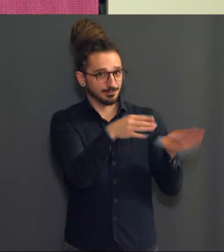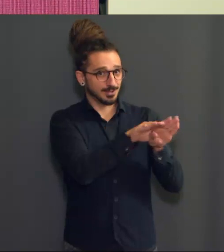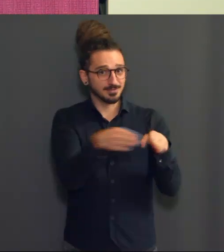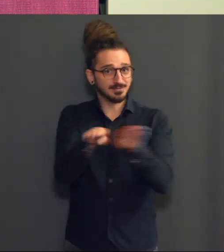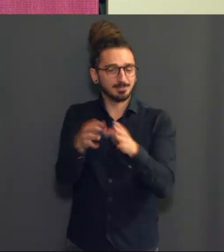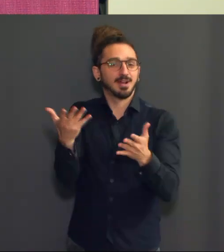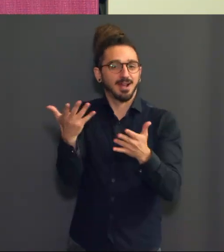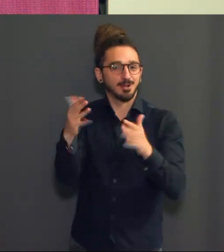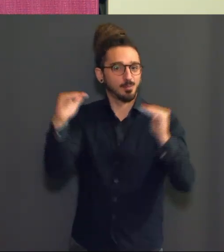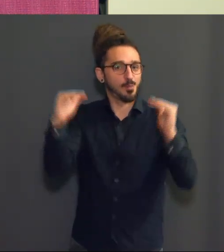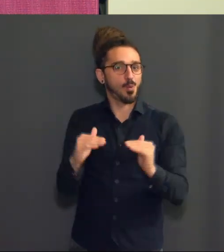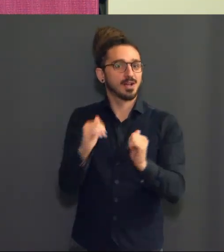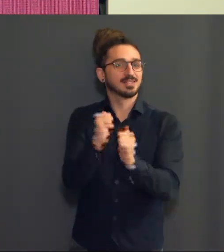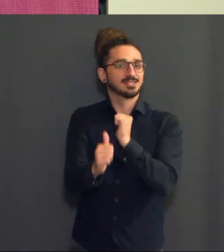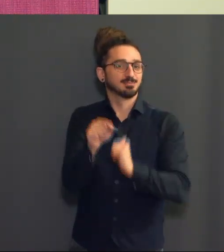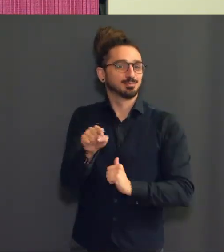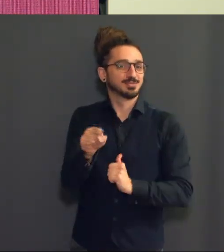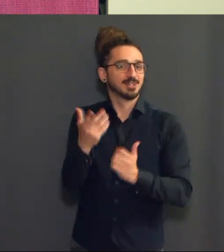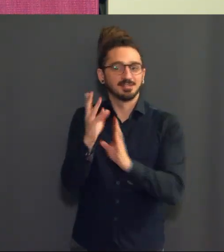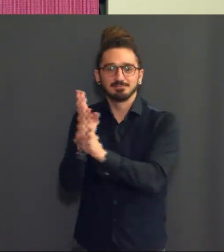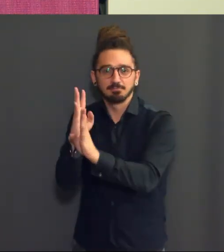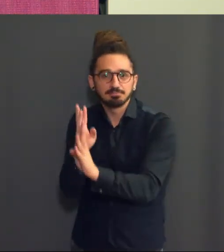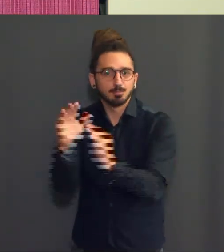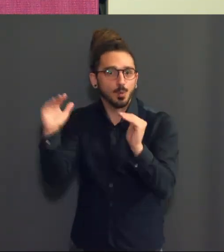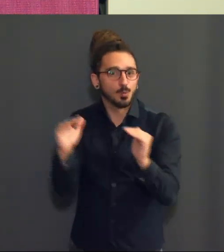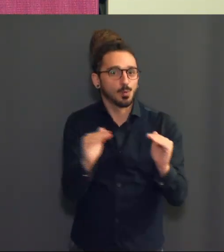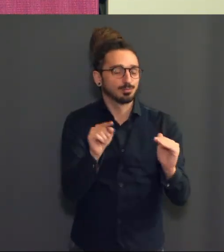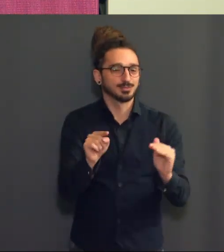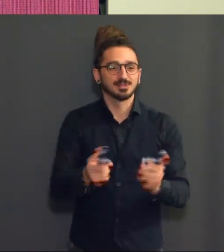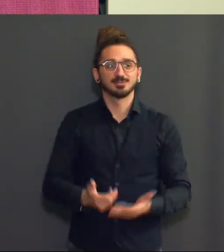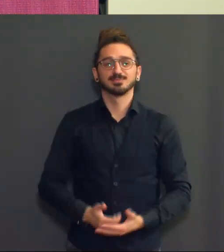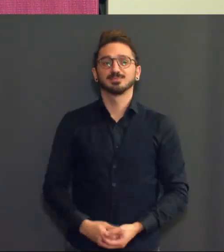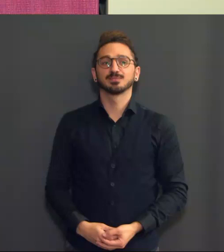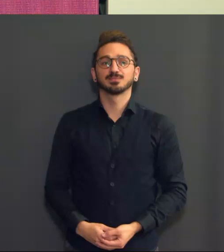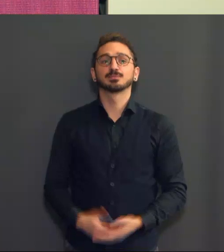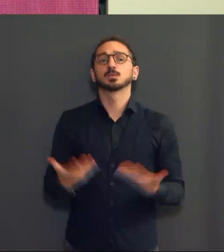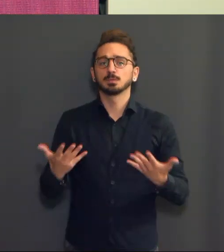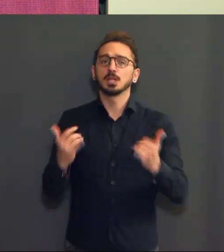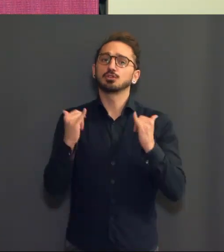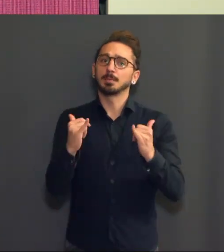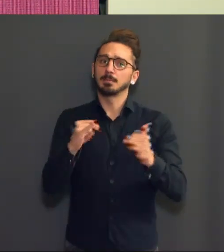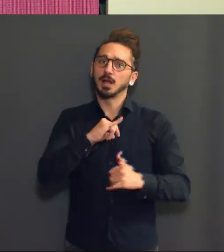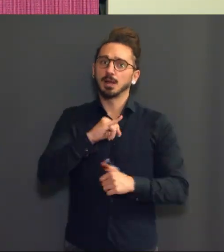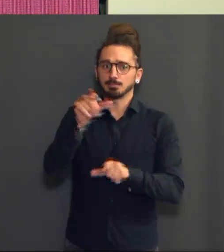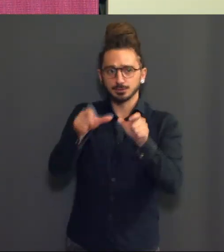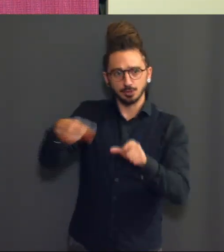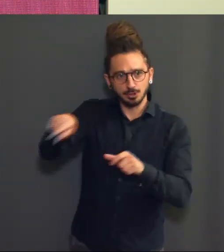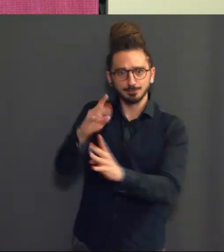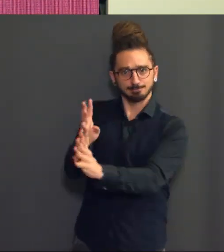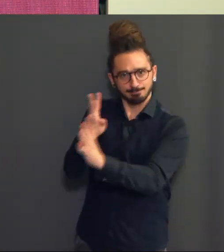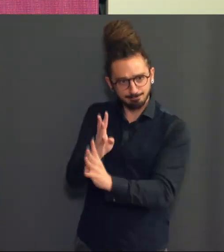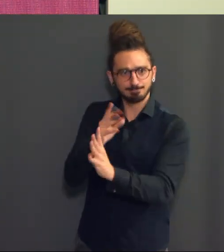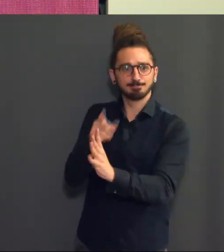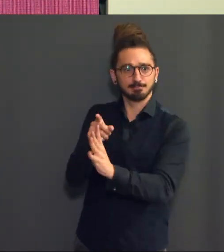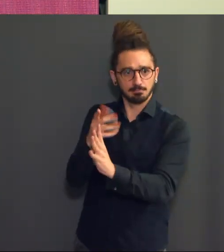beaucoup de tests négatifs qui sont liés heureusement à des personnes qui n'ont pas été en contact suffisant